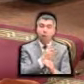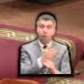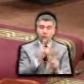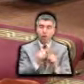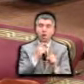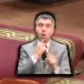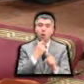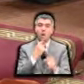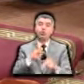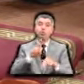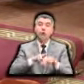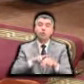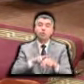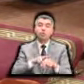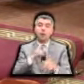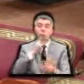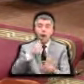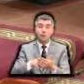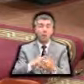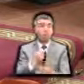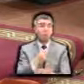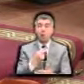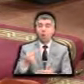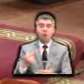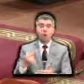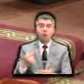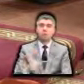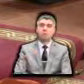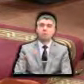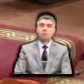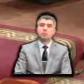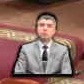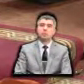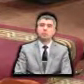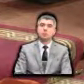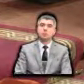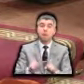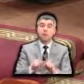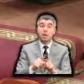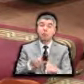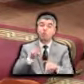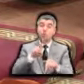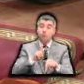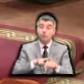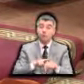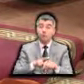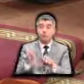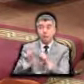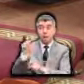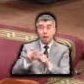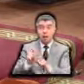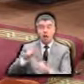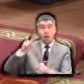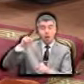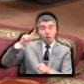ونهار. هذه كنأكد عليها ونقولها. راه هذا القايد ولا قايد اخر اللي كاين نهار كامل هو